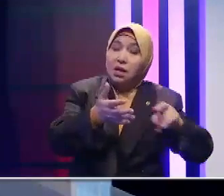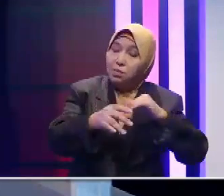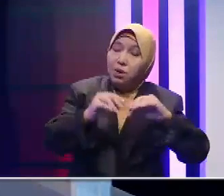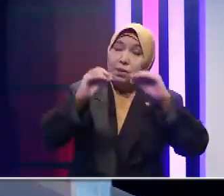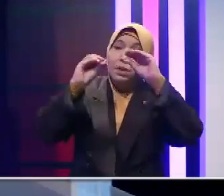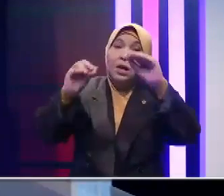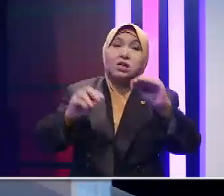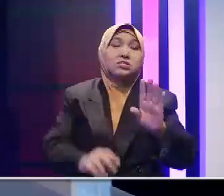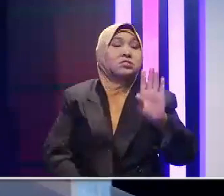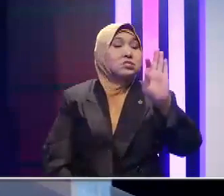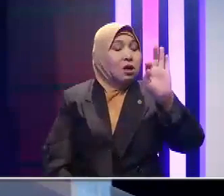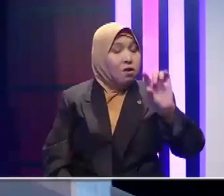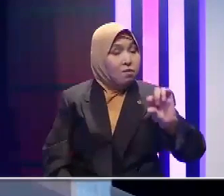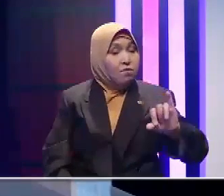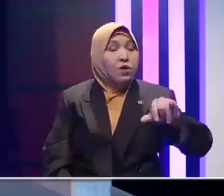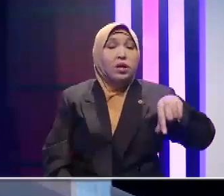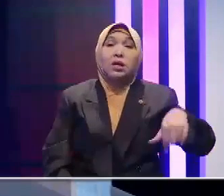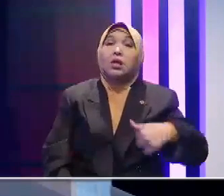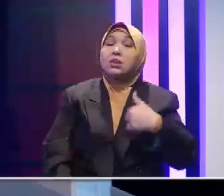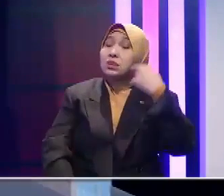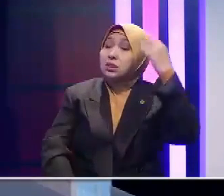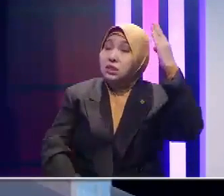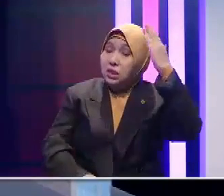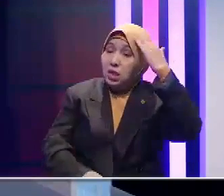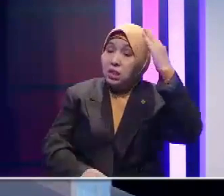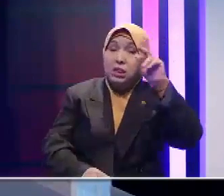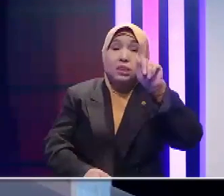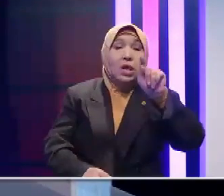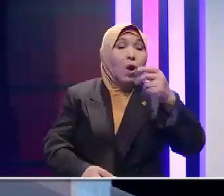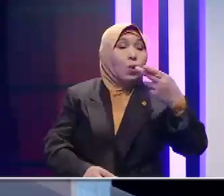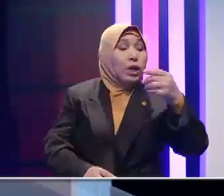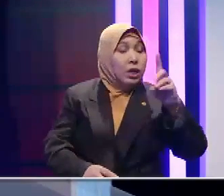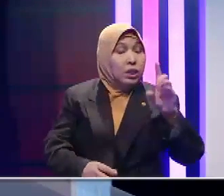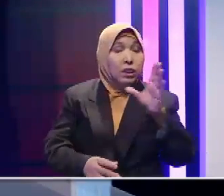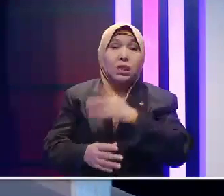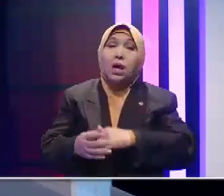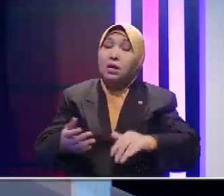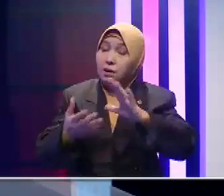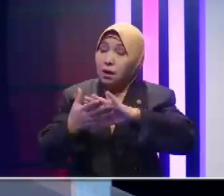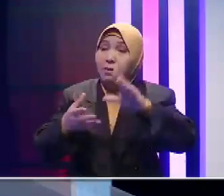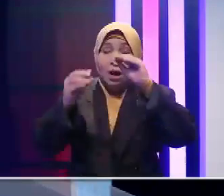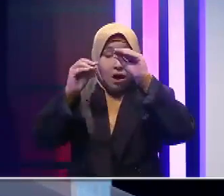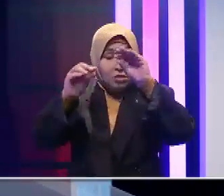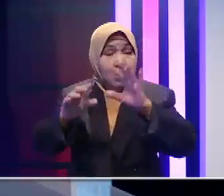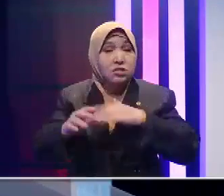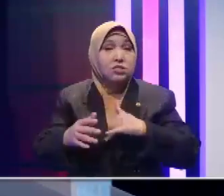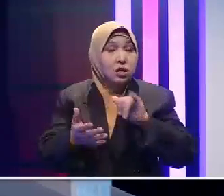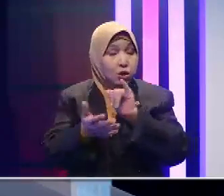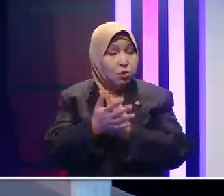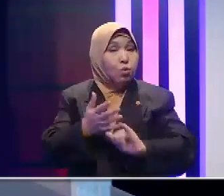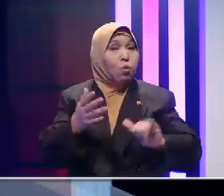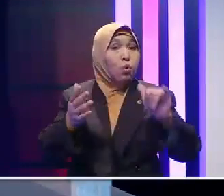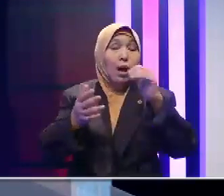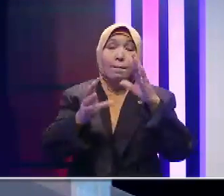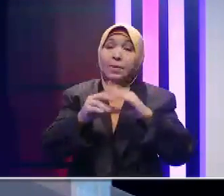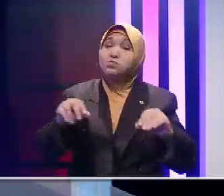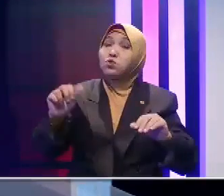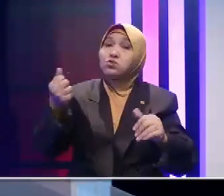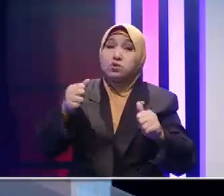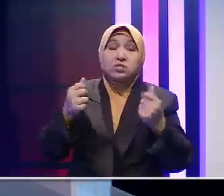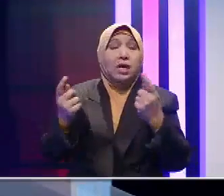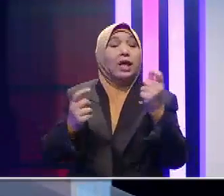fiqah, tauhid, mengaji. Saya ikut-ikut dulu lah. Dan dari situ lepas habis pukul 10 tu, saya bawa lah